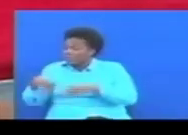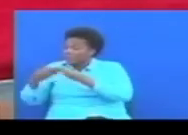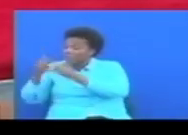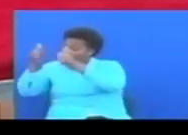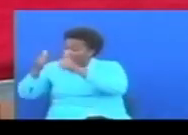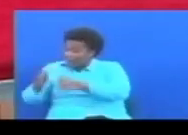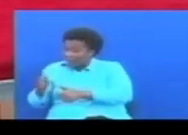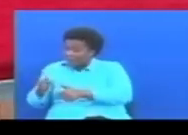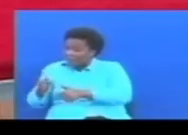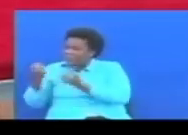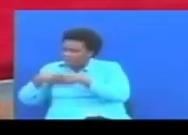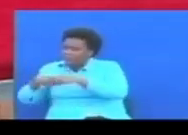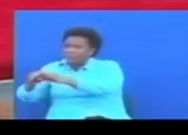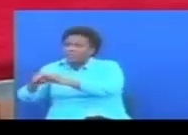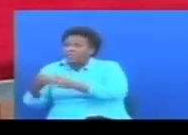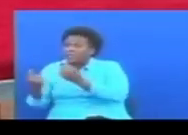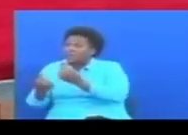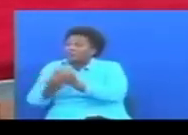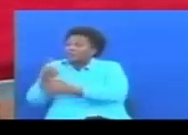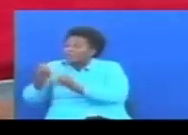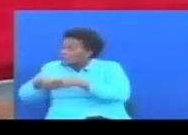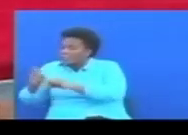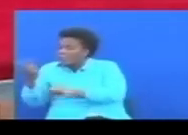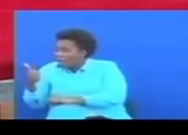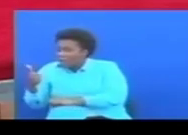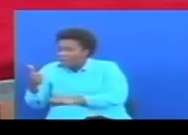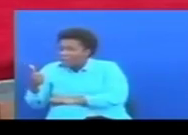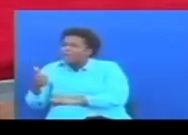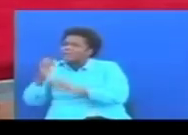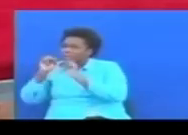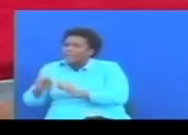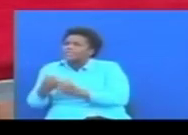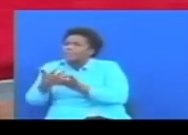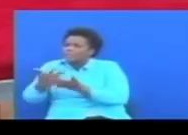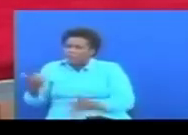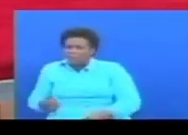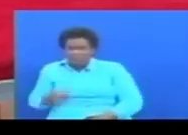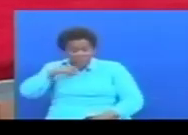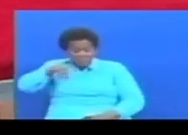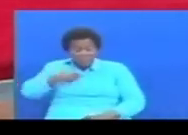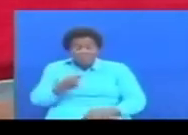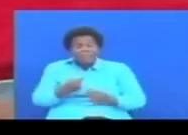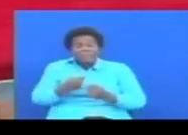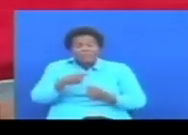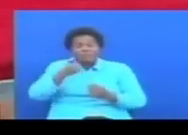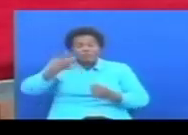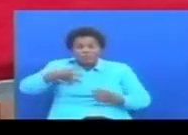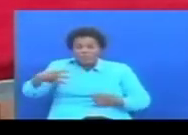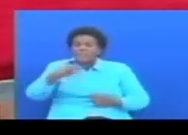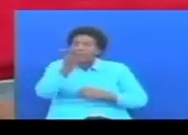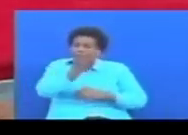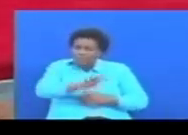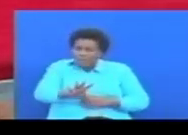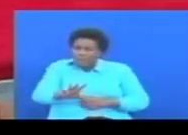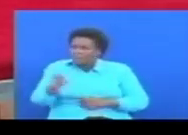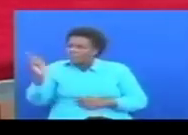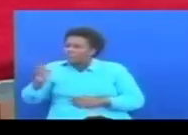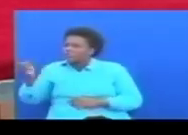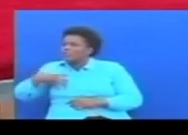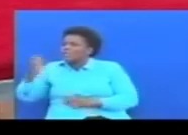ya msingi maalum katika swala zima la utekelezaji. Sisi ni wizara ya maji, sio wizara ya ukame. Tutahakikisha mradi huu wa Ibofie tunautekeleza na wananchi